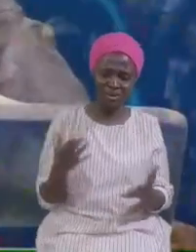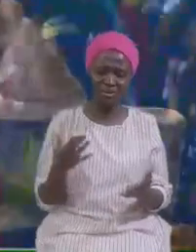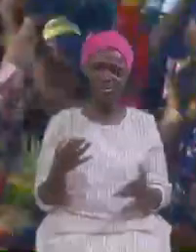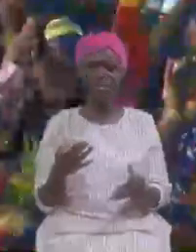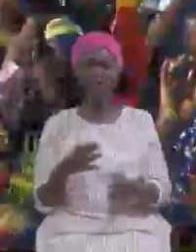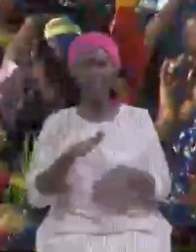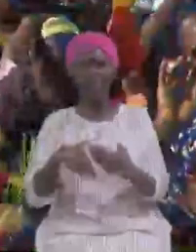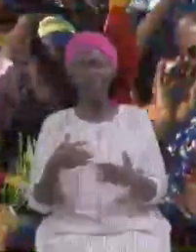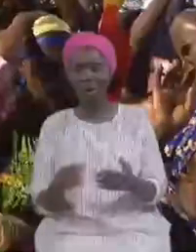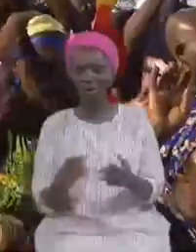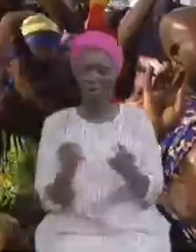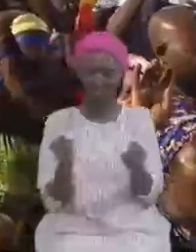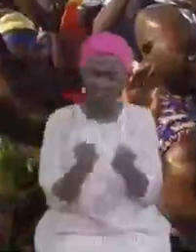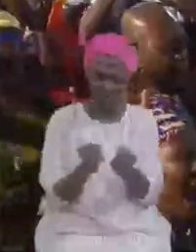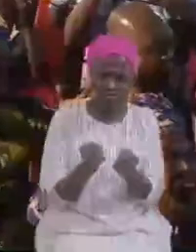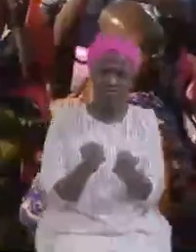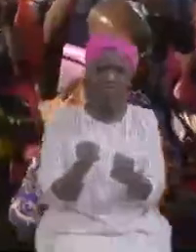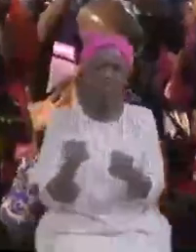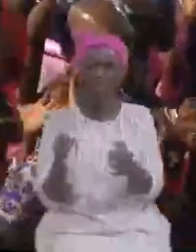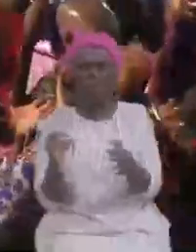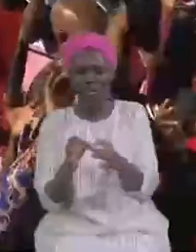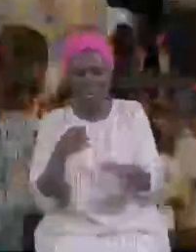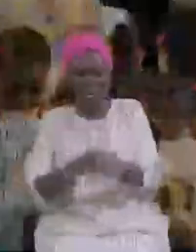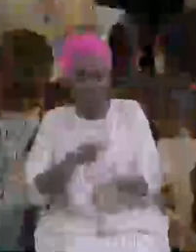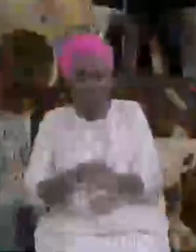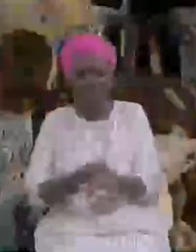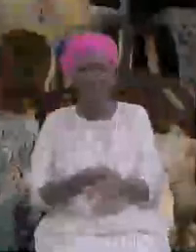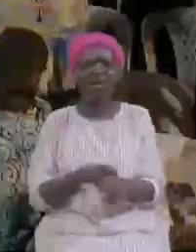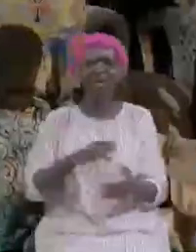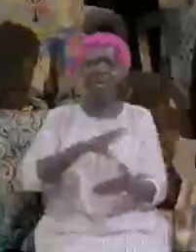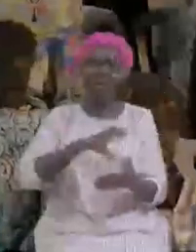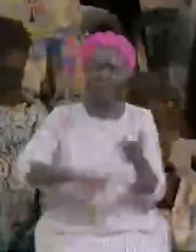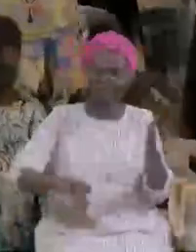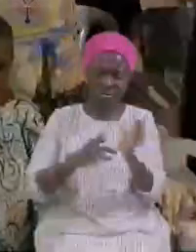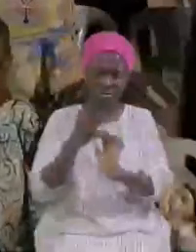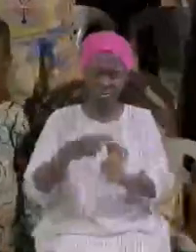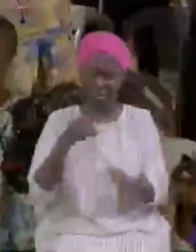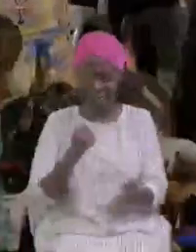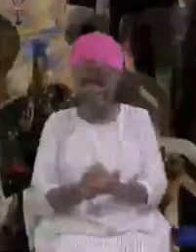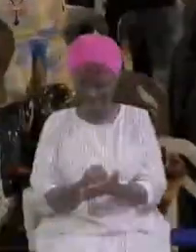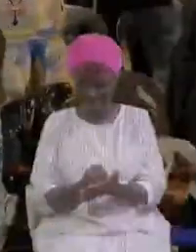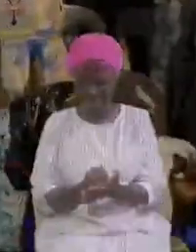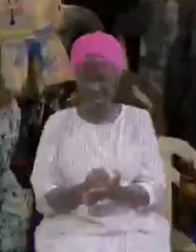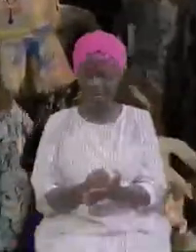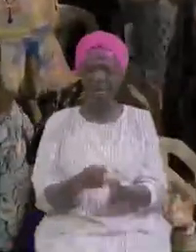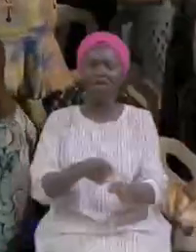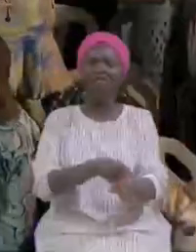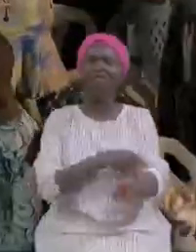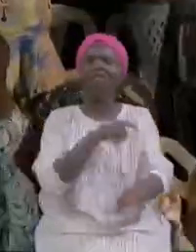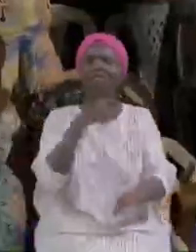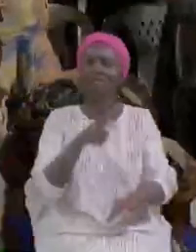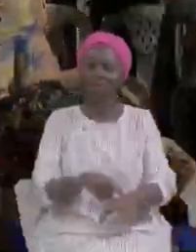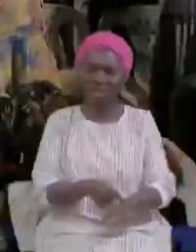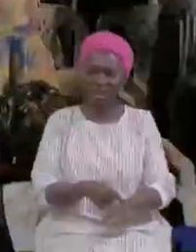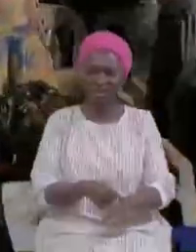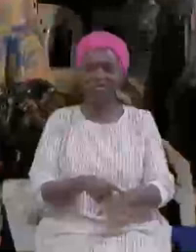cheville. Tout ce qui est raide, dur en toi, soit ôté au nom de Jésus. Que les maladies